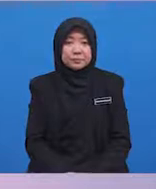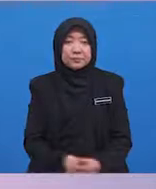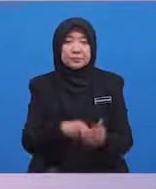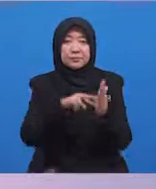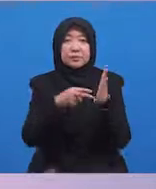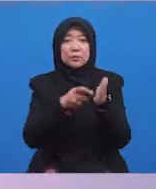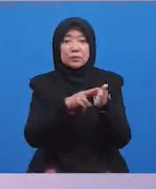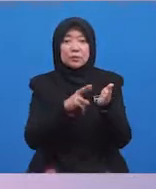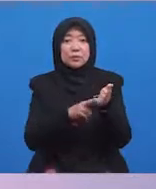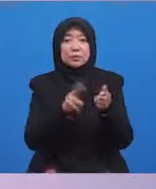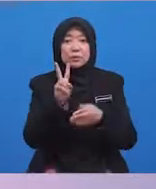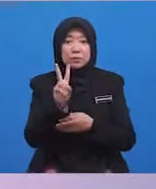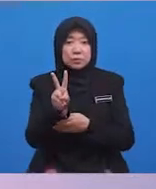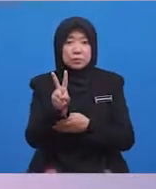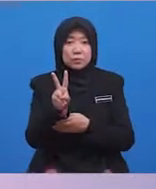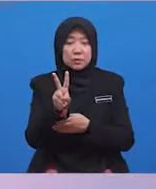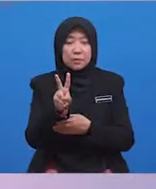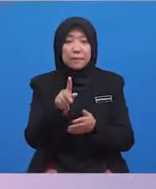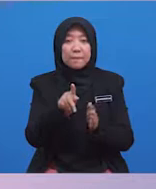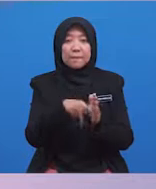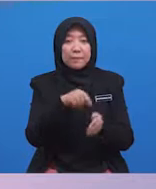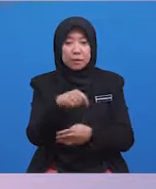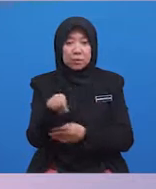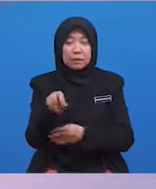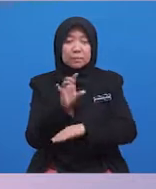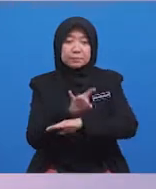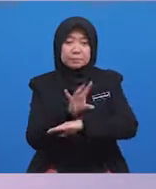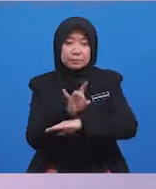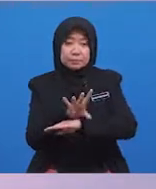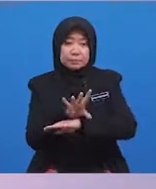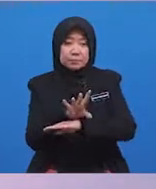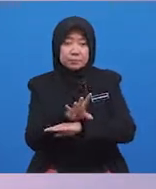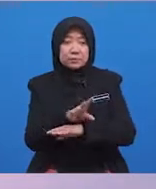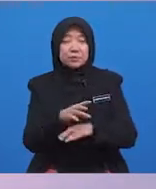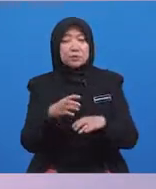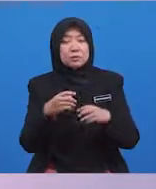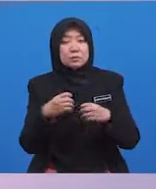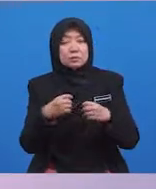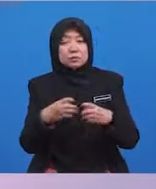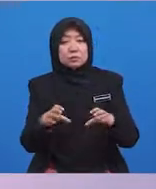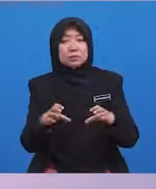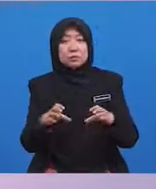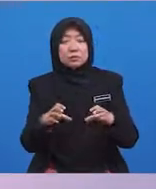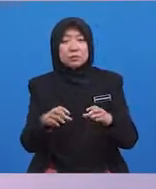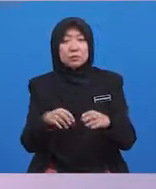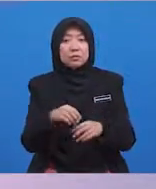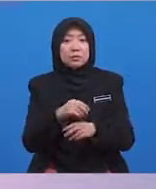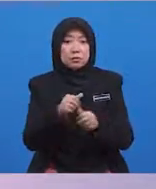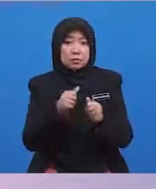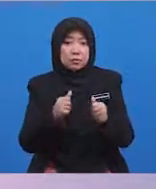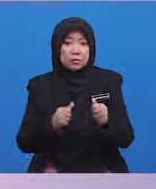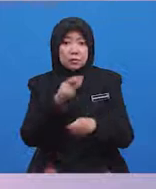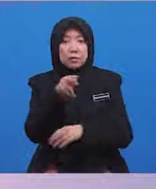Maksud rangkap kedua pula, penulis menasihati kita agar segera menjauhi sesuatu yang haram